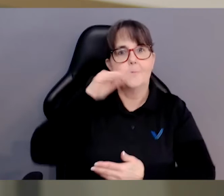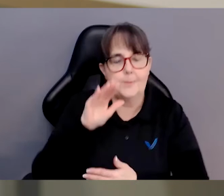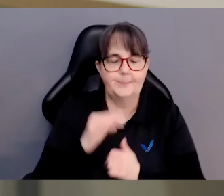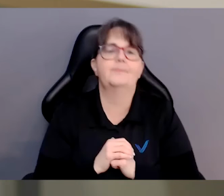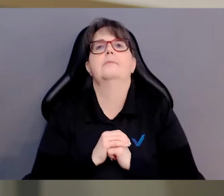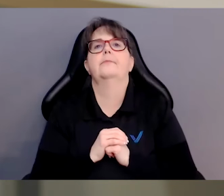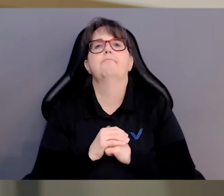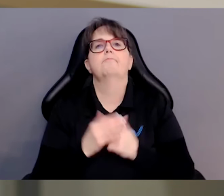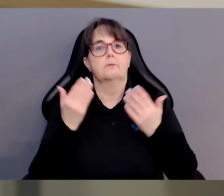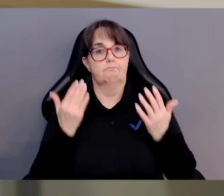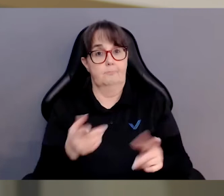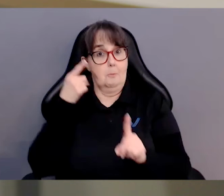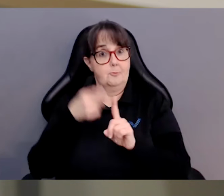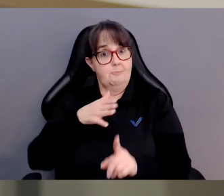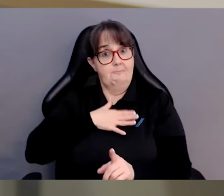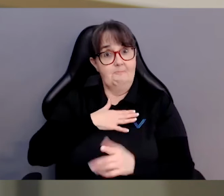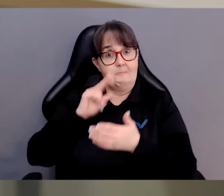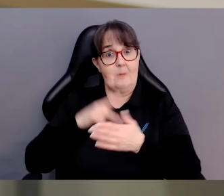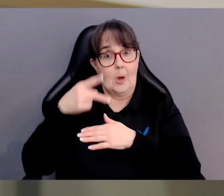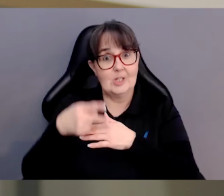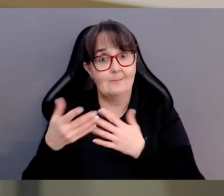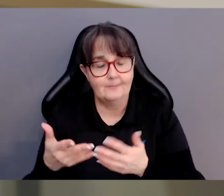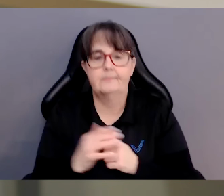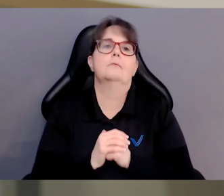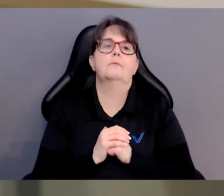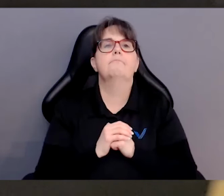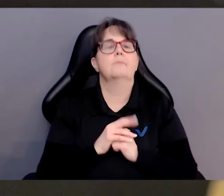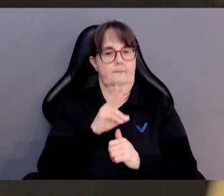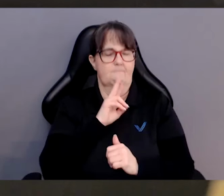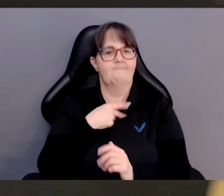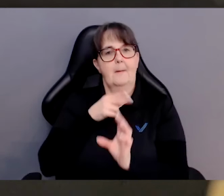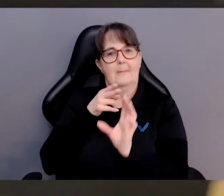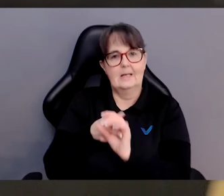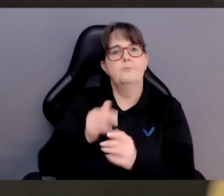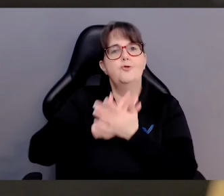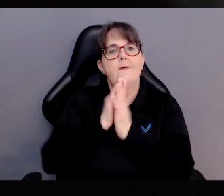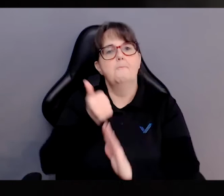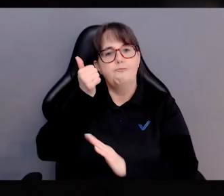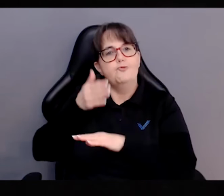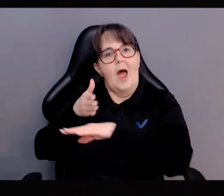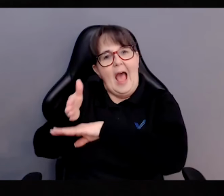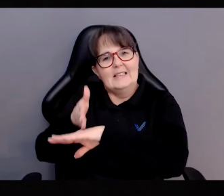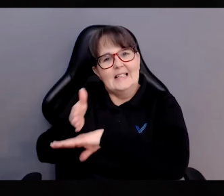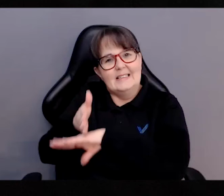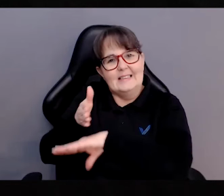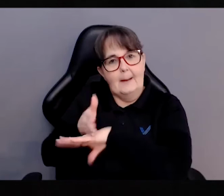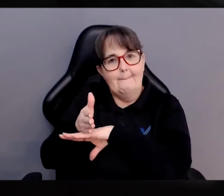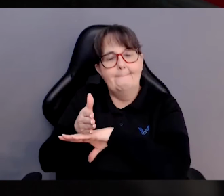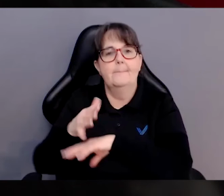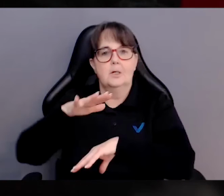tableau. Alors, le but de notre projet était de contribuer à l'accessibilité